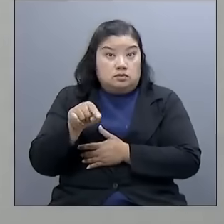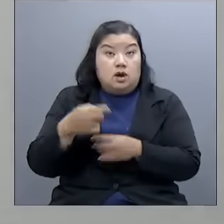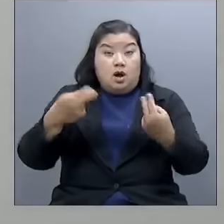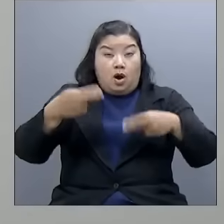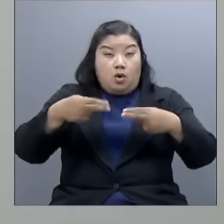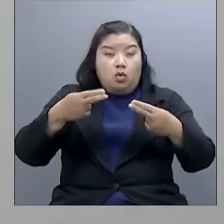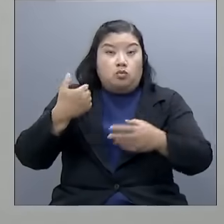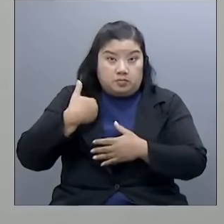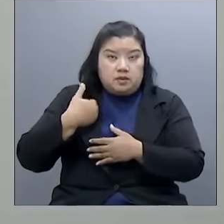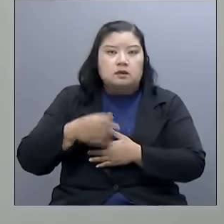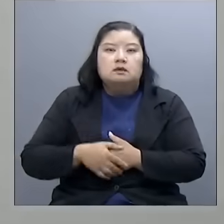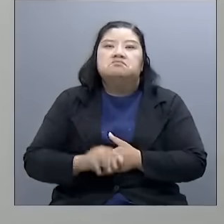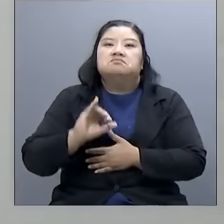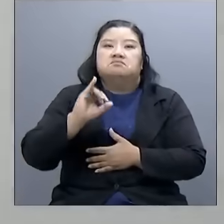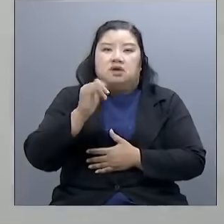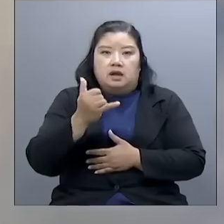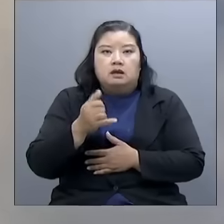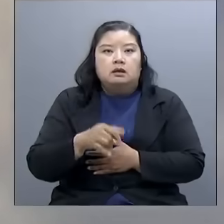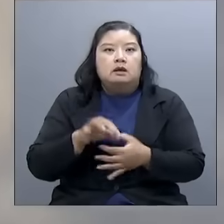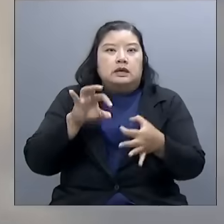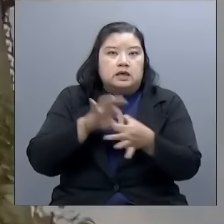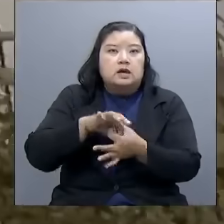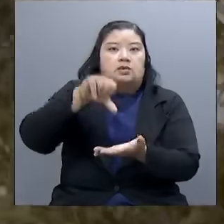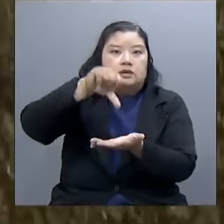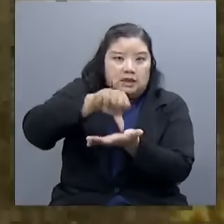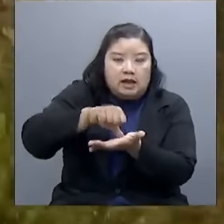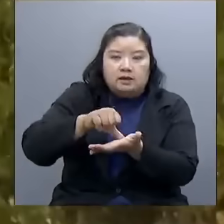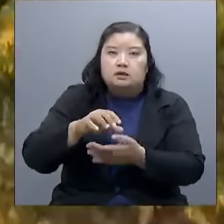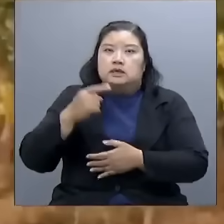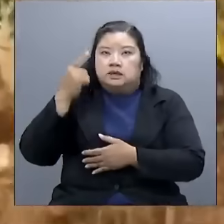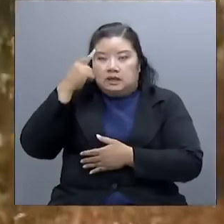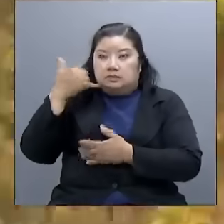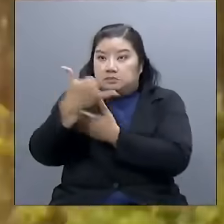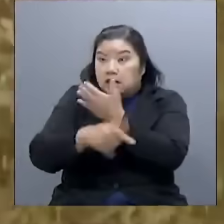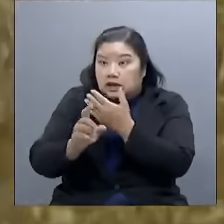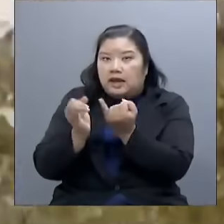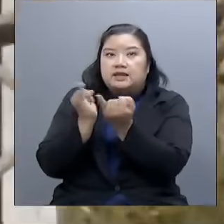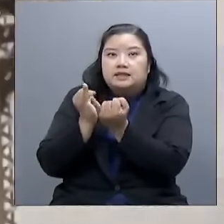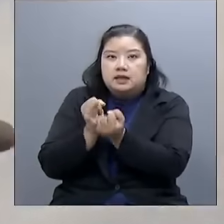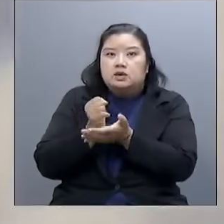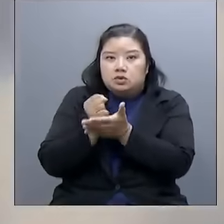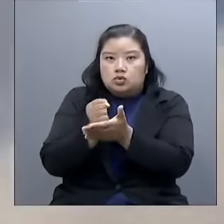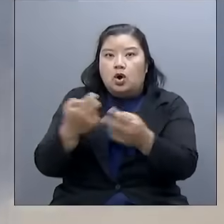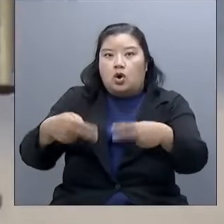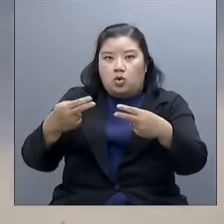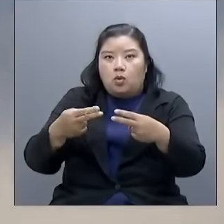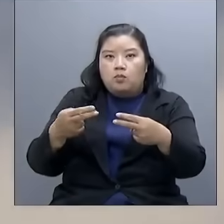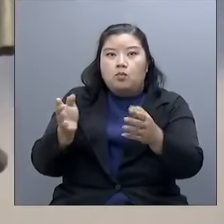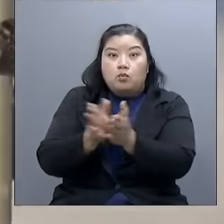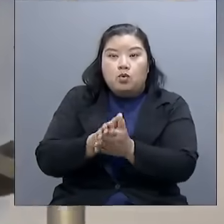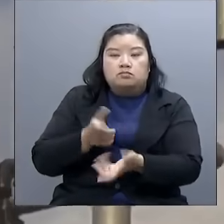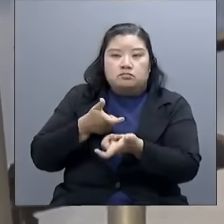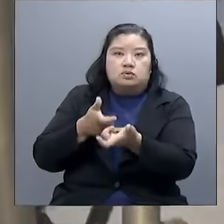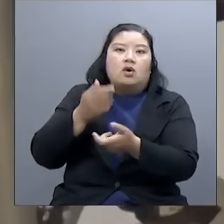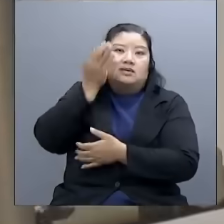ก่อนๆมีความเป็นไปได้สูงนะคะว่าอิหร่านจะเลือกใช้สงครามตัวแทนในการทำศึกกับอิสราเอลหลักๆเนี่ยน่าจะพุ่งเป้า